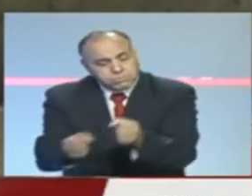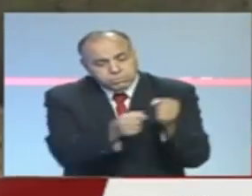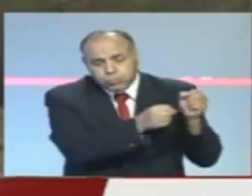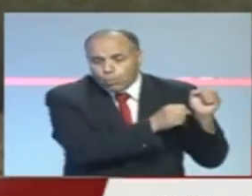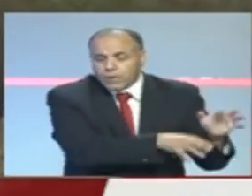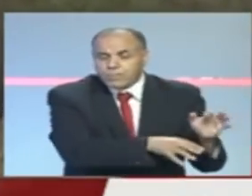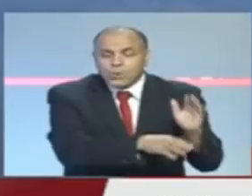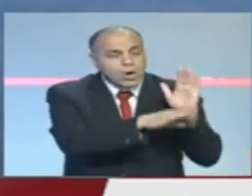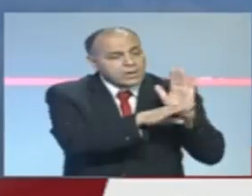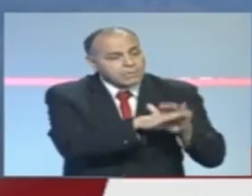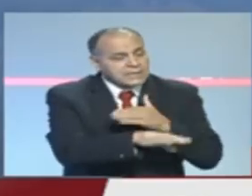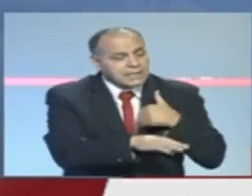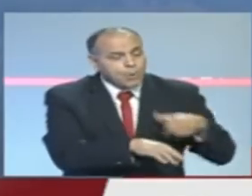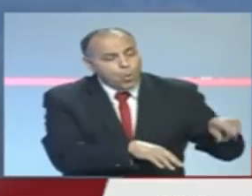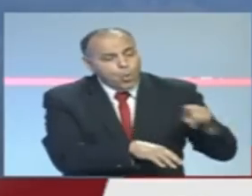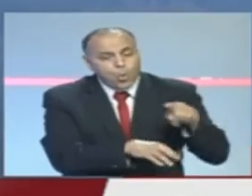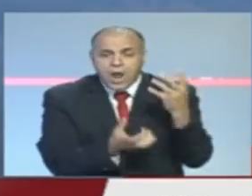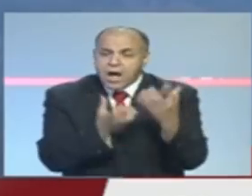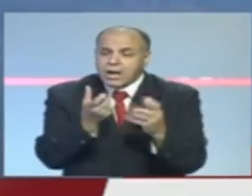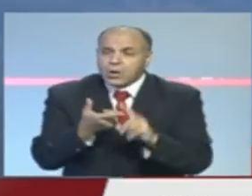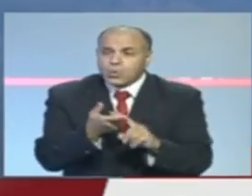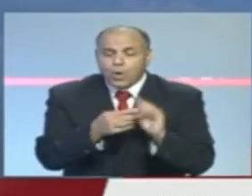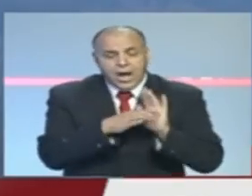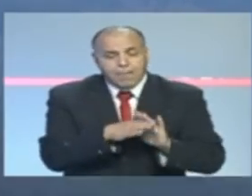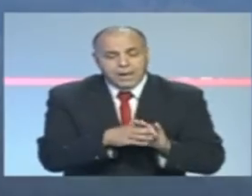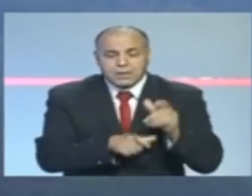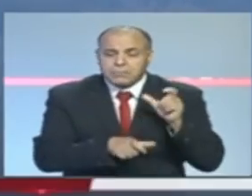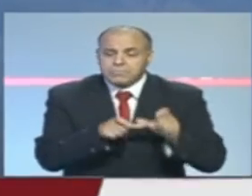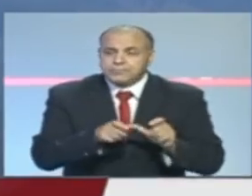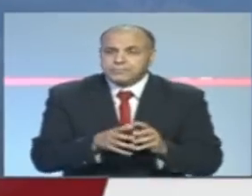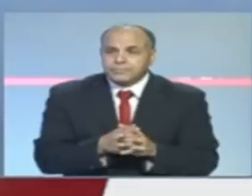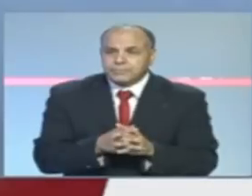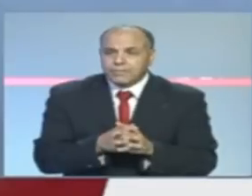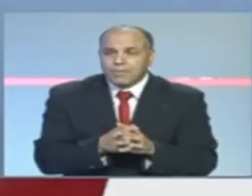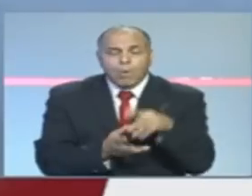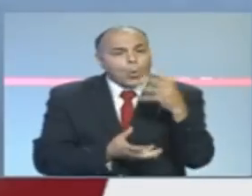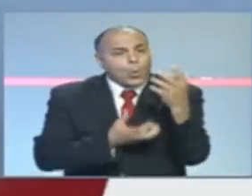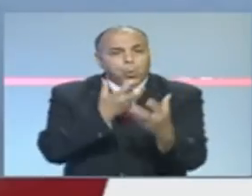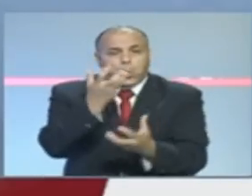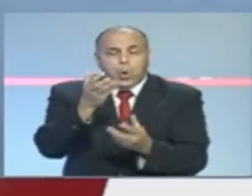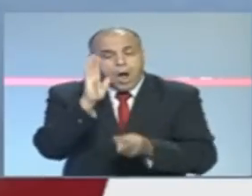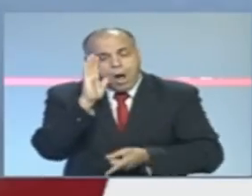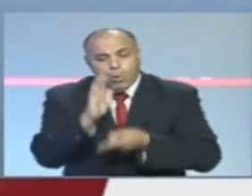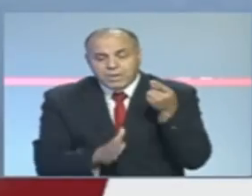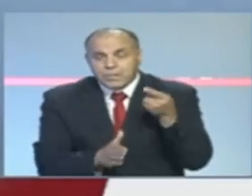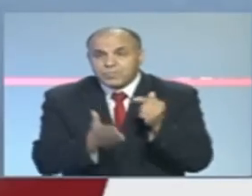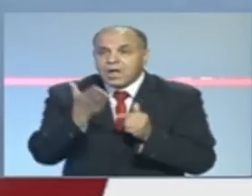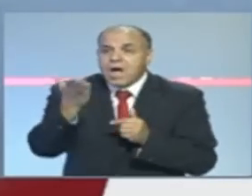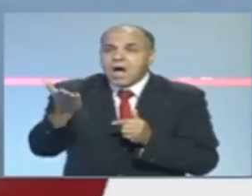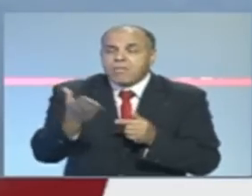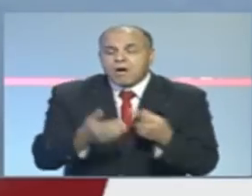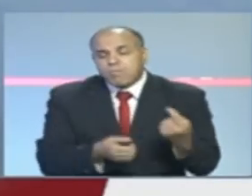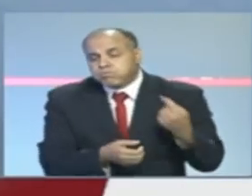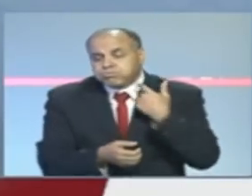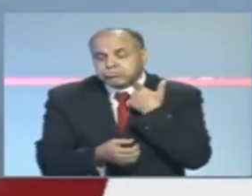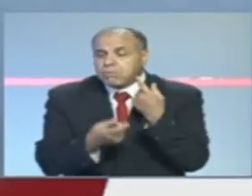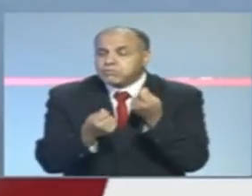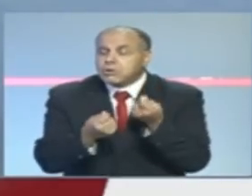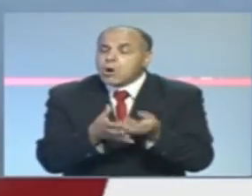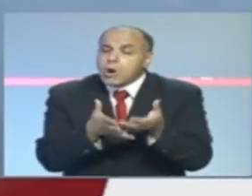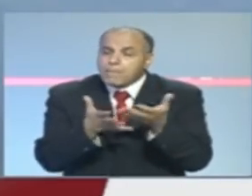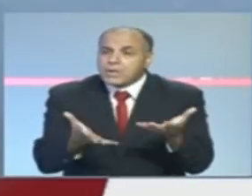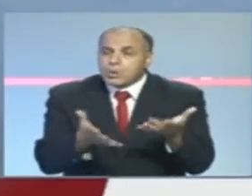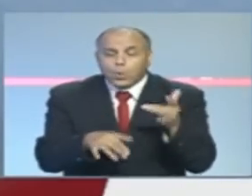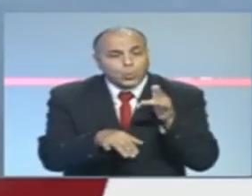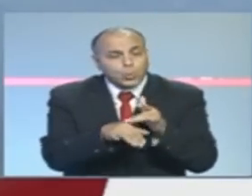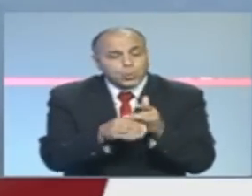وتامين سلامتهم من الحراك وحمايه ارواحهم حرائق غير مسبوقه خلفت خسائر ماديه جسيمه و